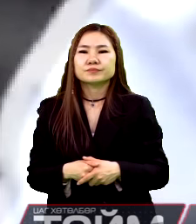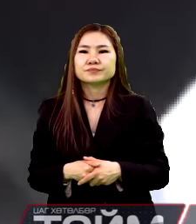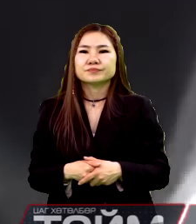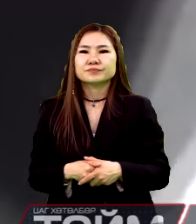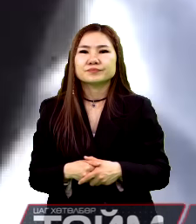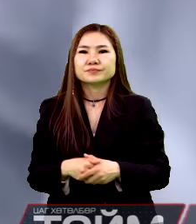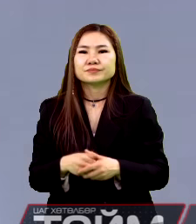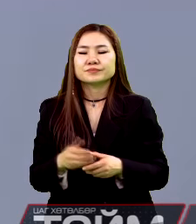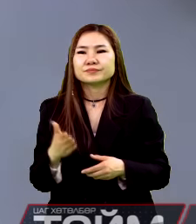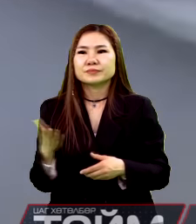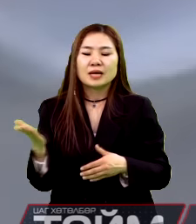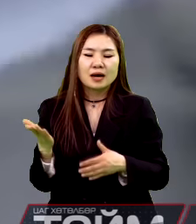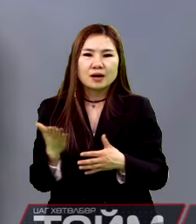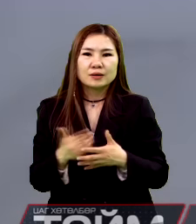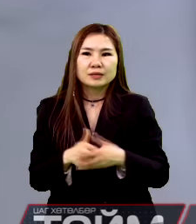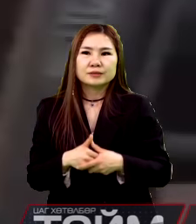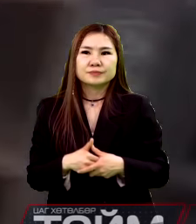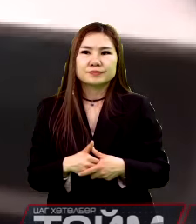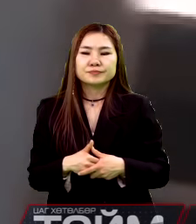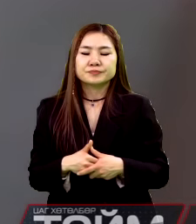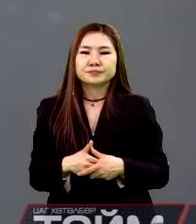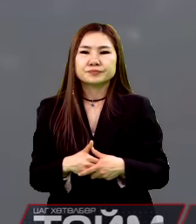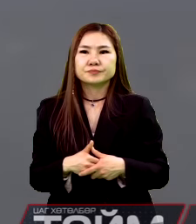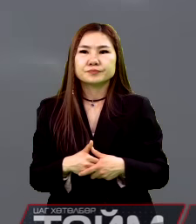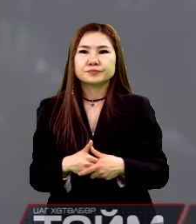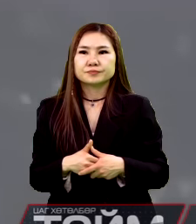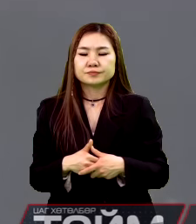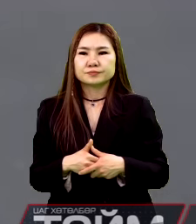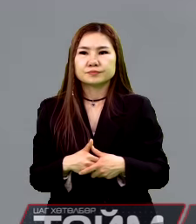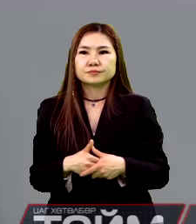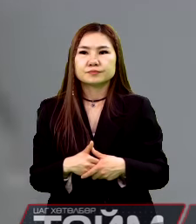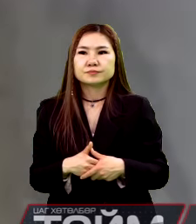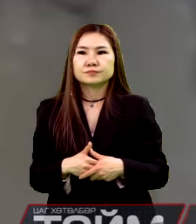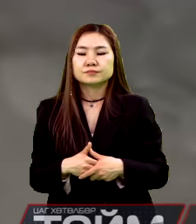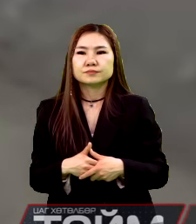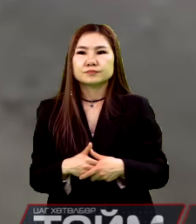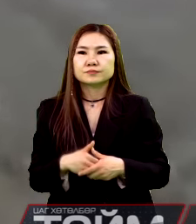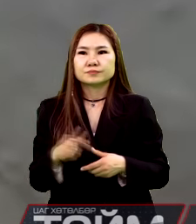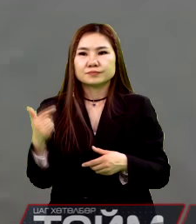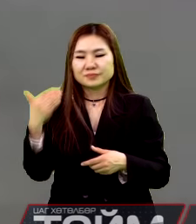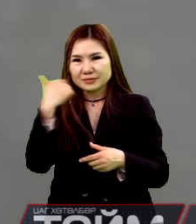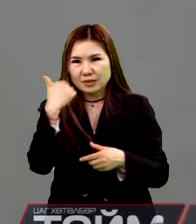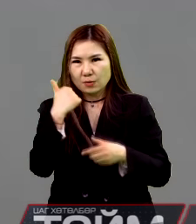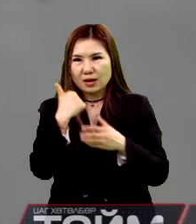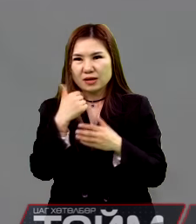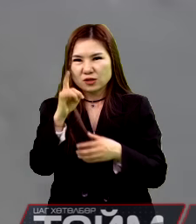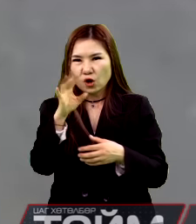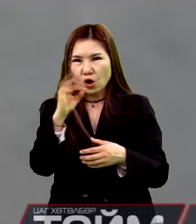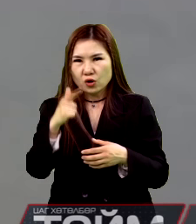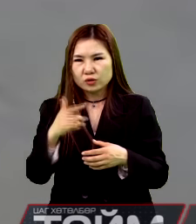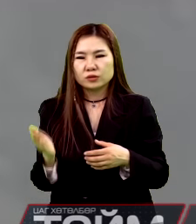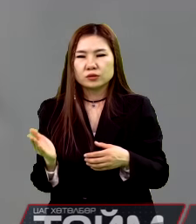энэ одоо яаж оцорсон сэтгэлгээ тархитлогоо гэхэр юм байдэ ашигладаг юм аа энэ одоо энэ хүндэрсэн биз тийм